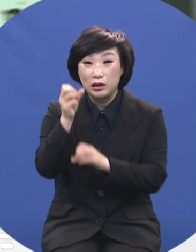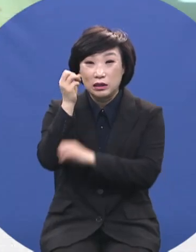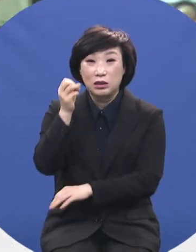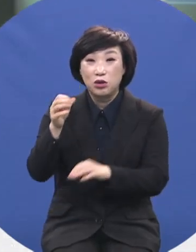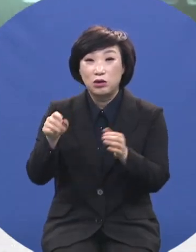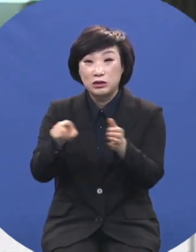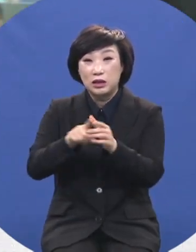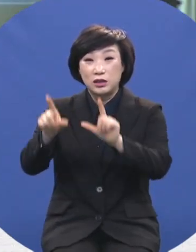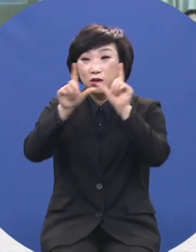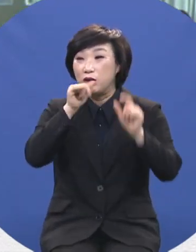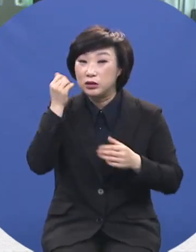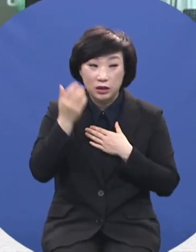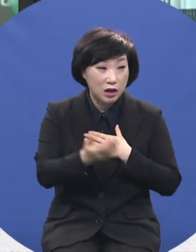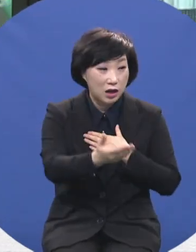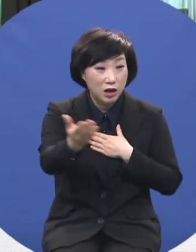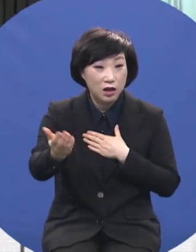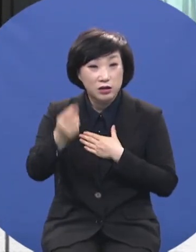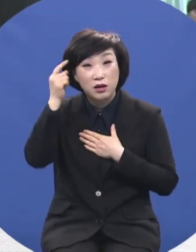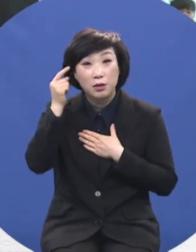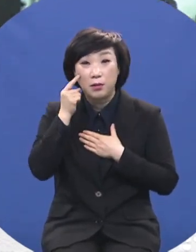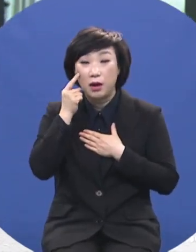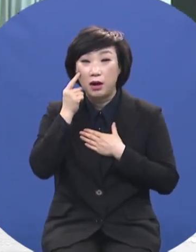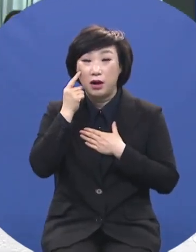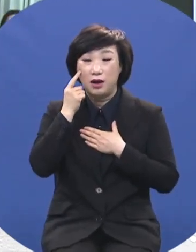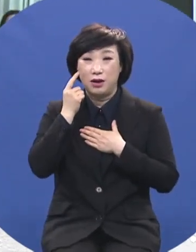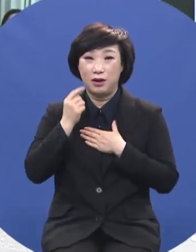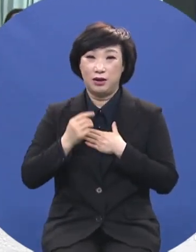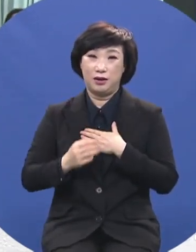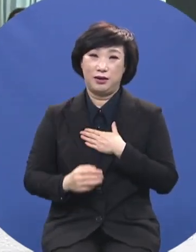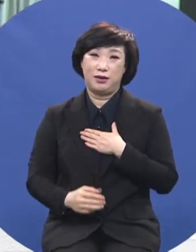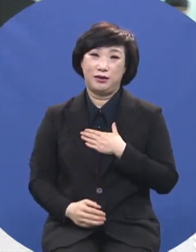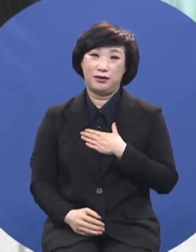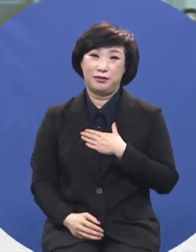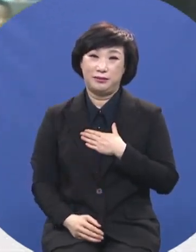기초해서 신앙생활하고 있는가 생각 한번 해보시라니까.